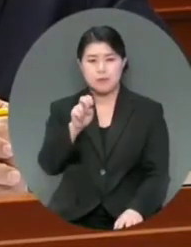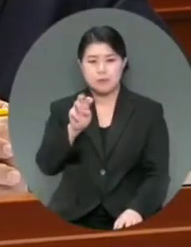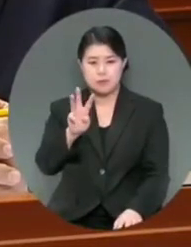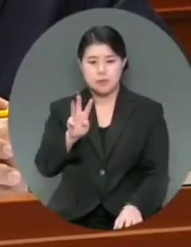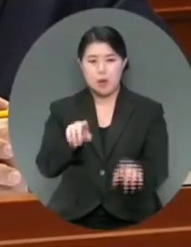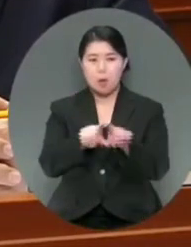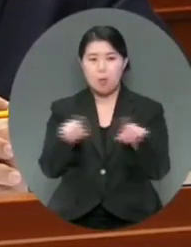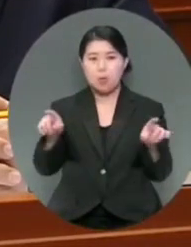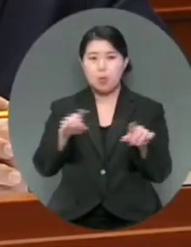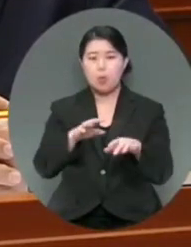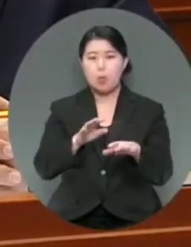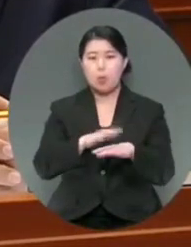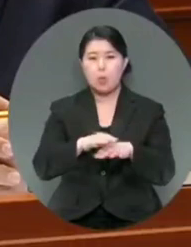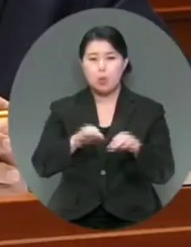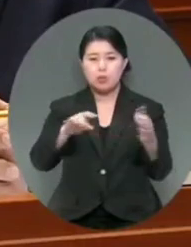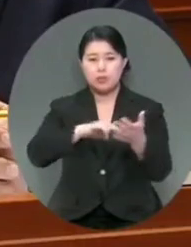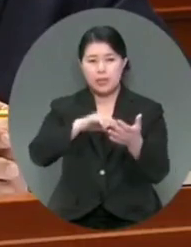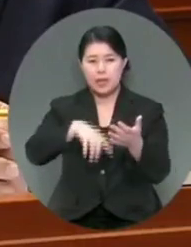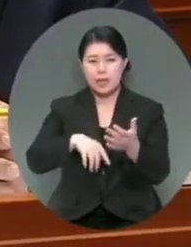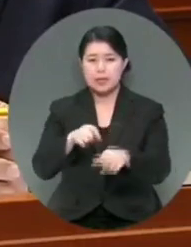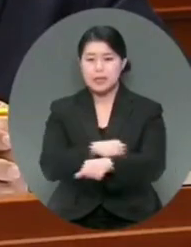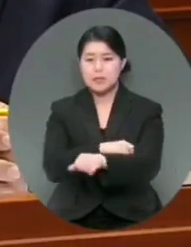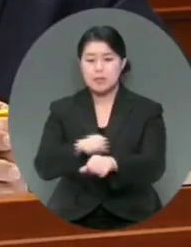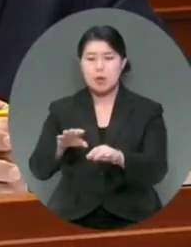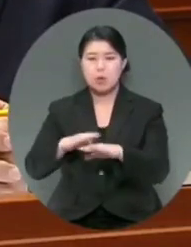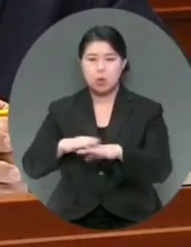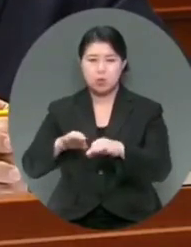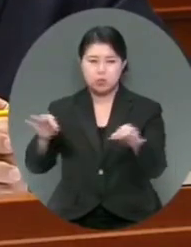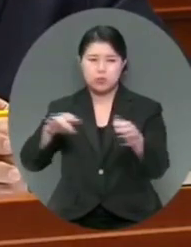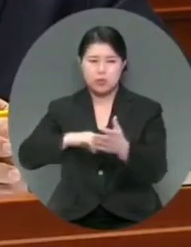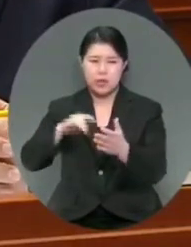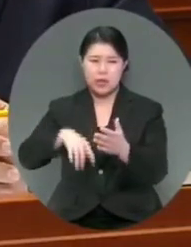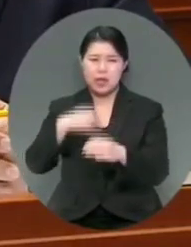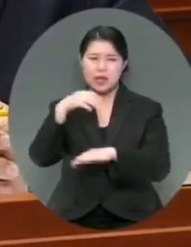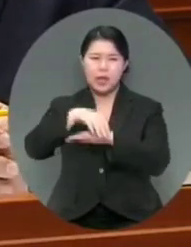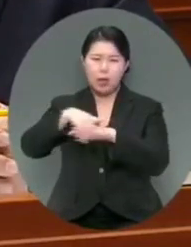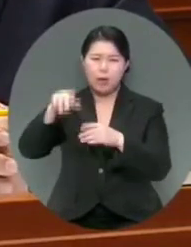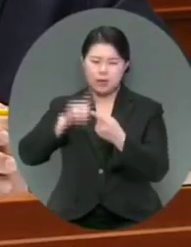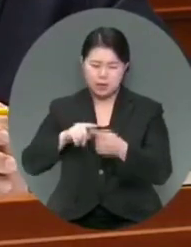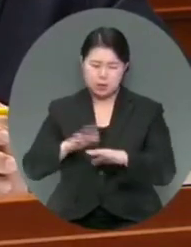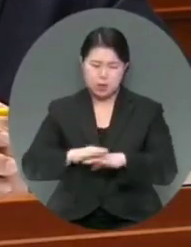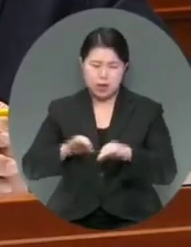2023년 보통교부세와 특별교부세는 계획된 예산대로 먼저 교부를 하고